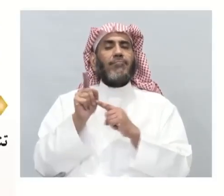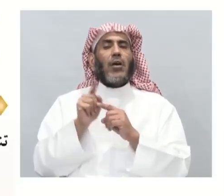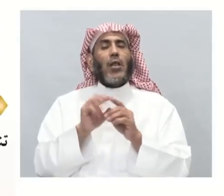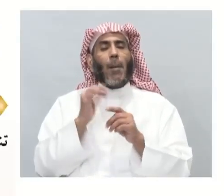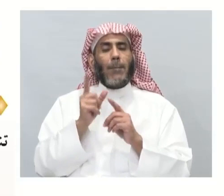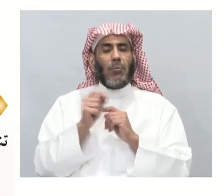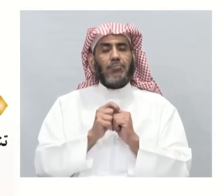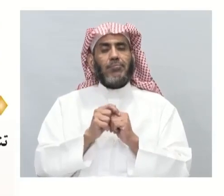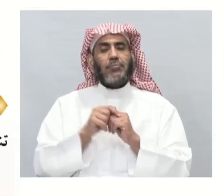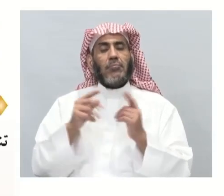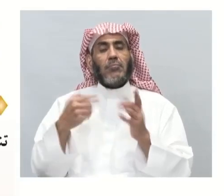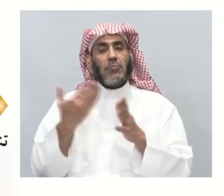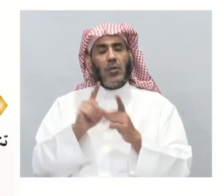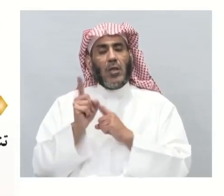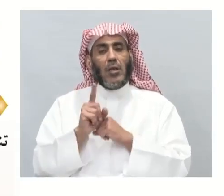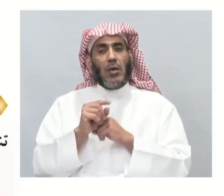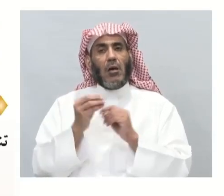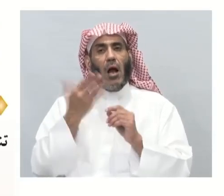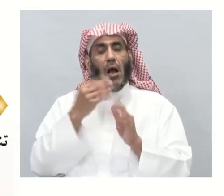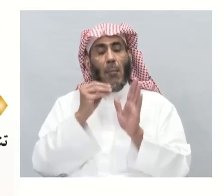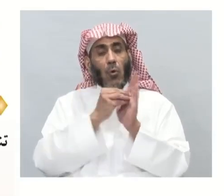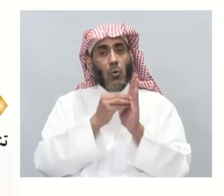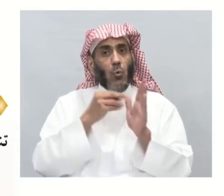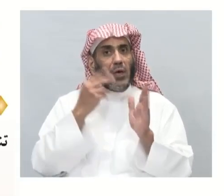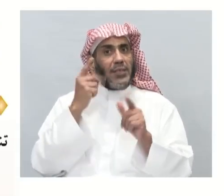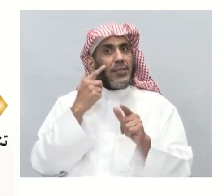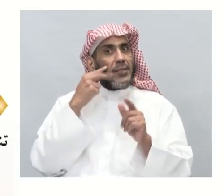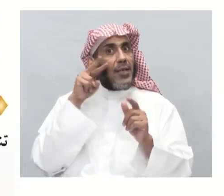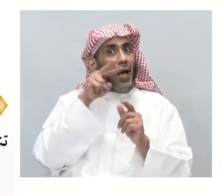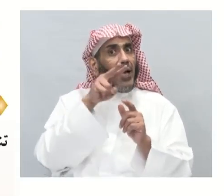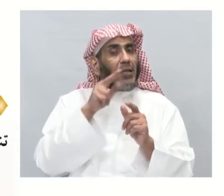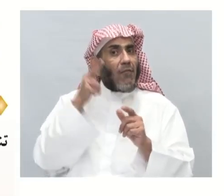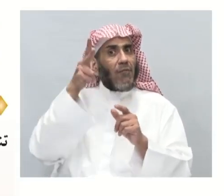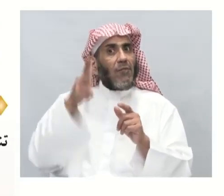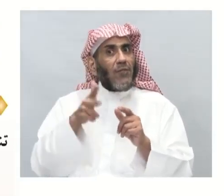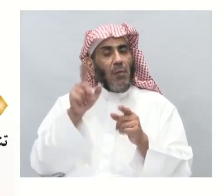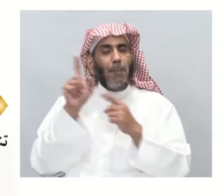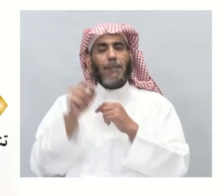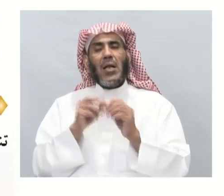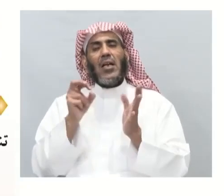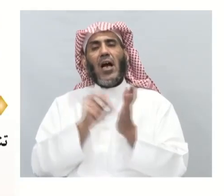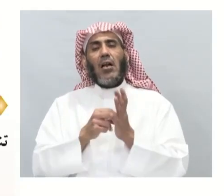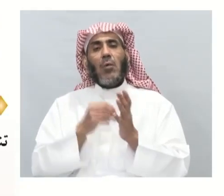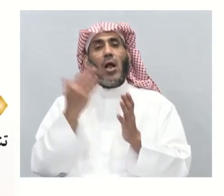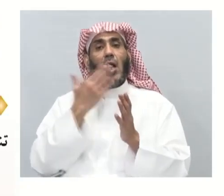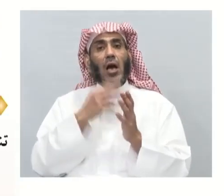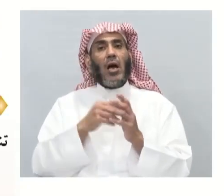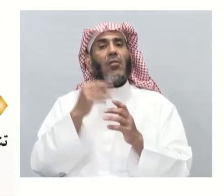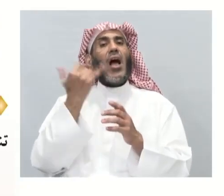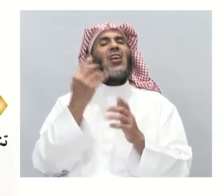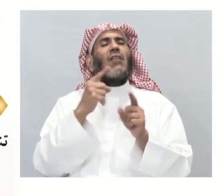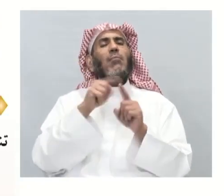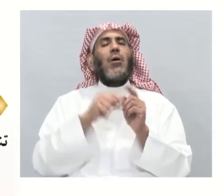المقبوله ولذلك قرا موضوعا وشاهد في المن عنه الان استحضر معي القاعده السابقه اللي يقرا ياخذ 10%